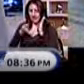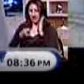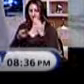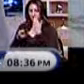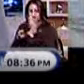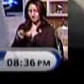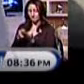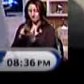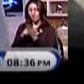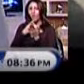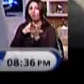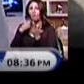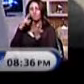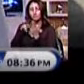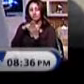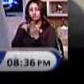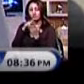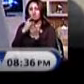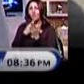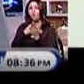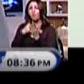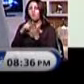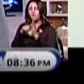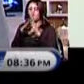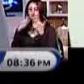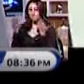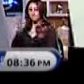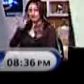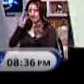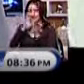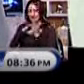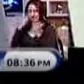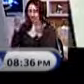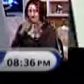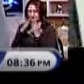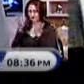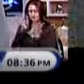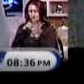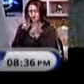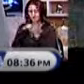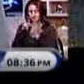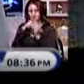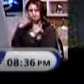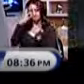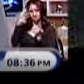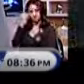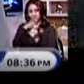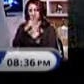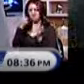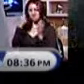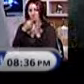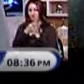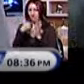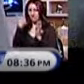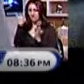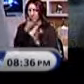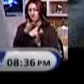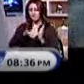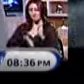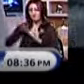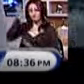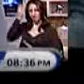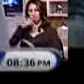هجر القراءه، كما وصل بها الى العالميه، وان هو الا تكريم لمصر بانها ولاده ولن